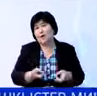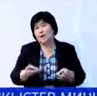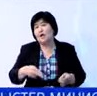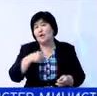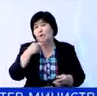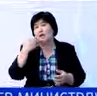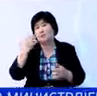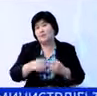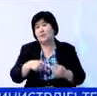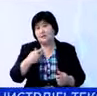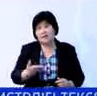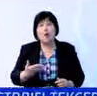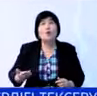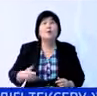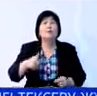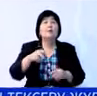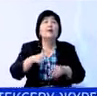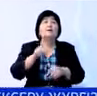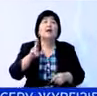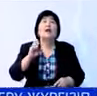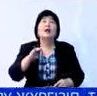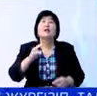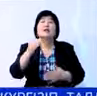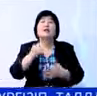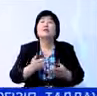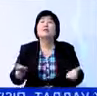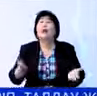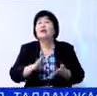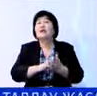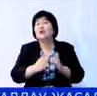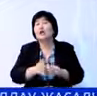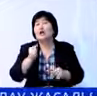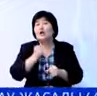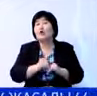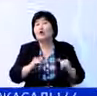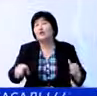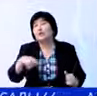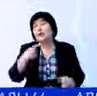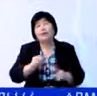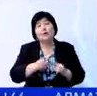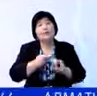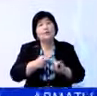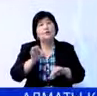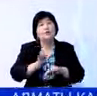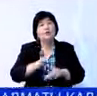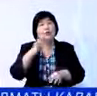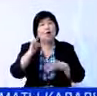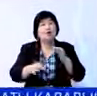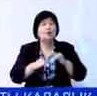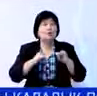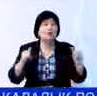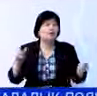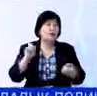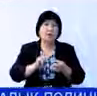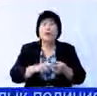мән бермейтіндігінде. Өңірдің бас дәрігері карантин талаптары қандай жағдайда күшейтілетінін айтты. Бұл вирусты жұқтырудың тәуліктік өсіміне